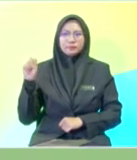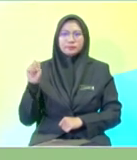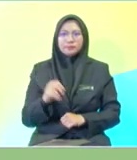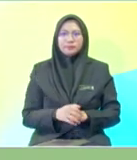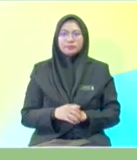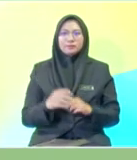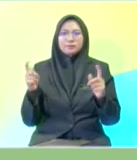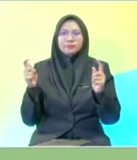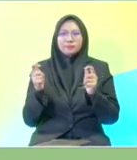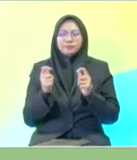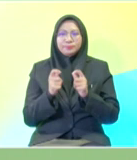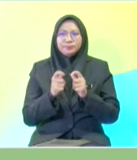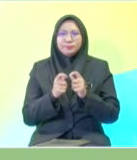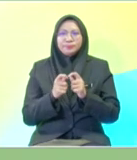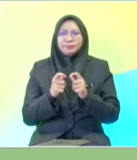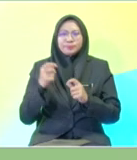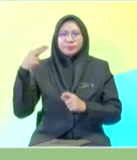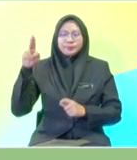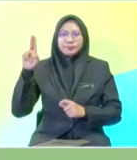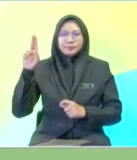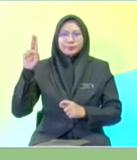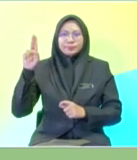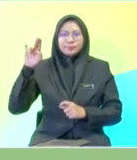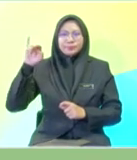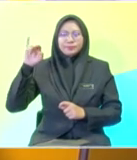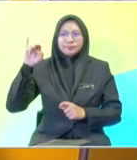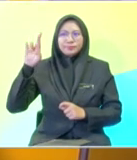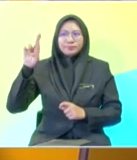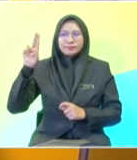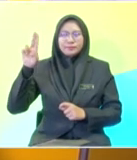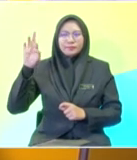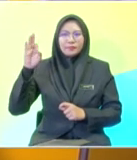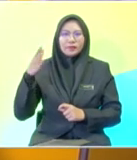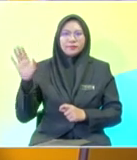bertemu dengan huruf hijaiyah apa di huruf hijaiyah coyman